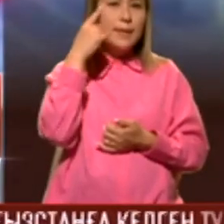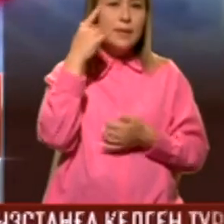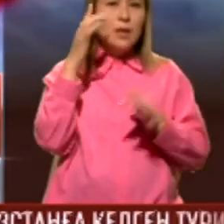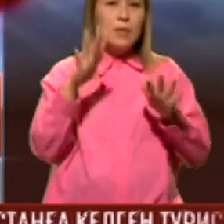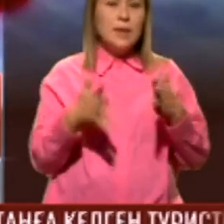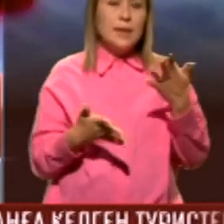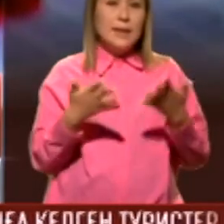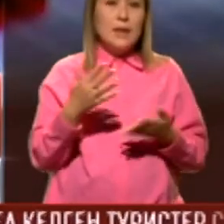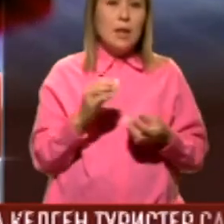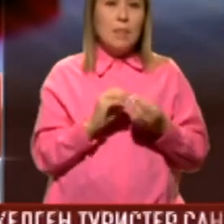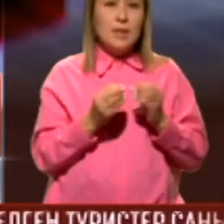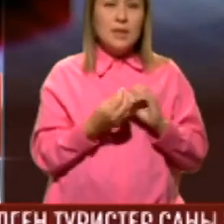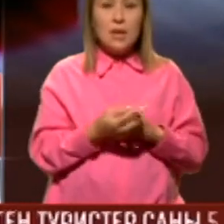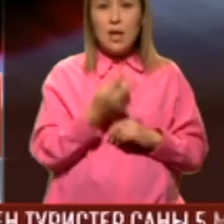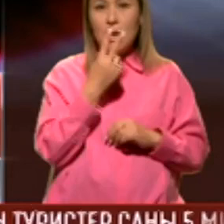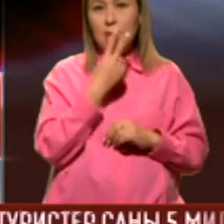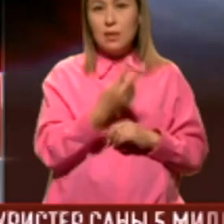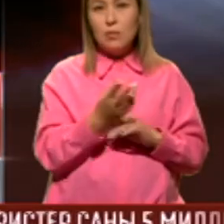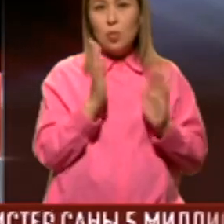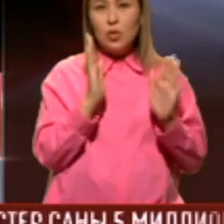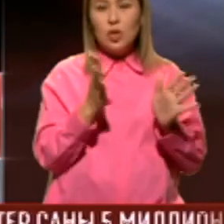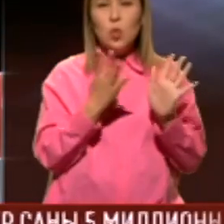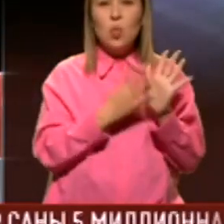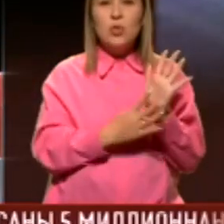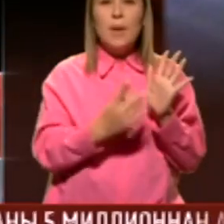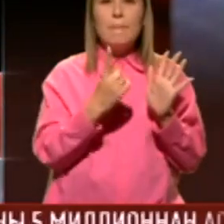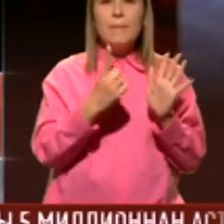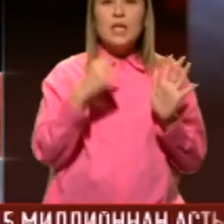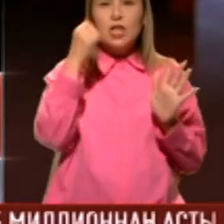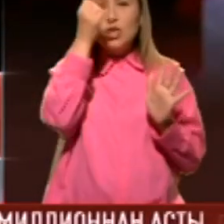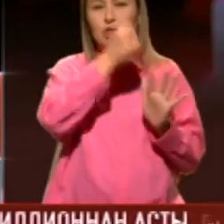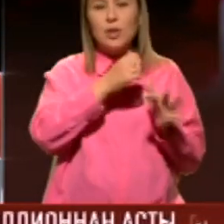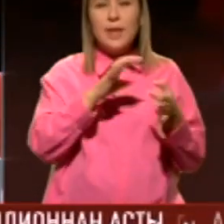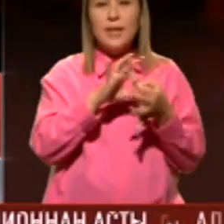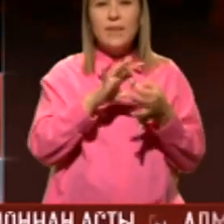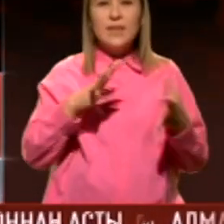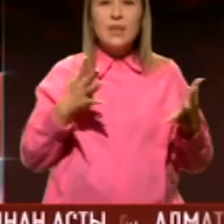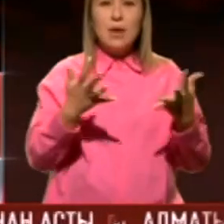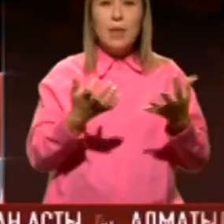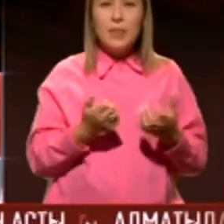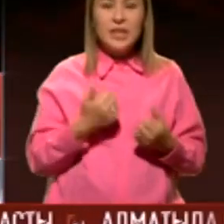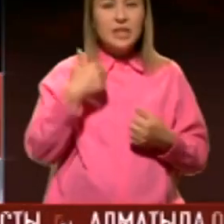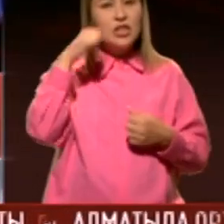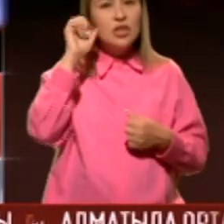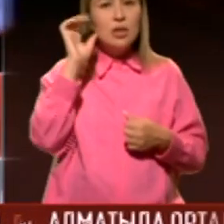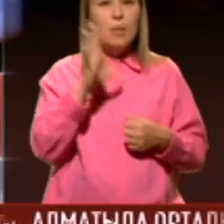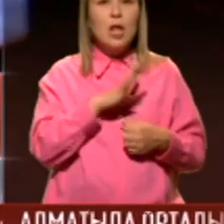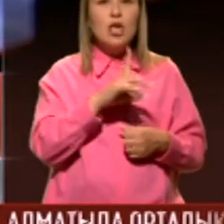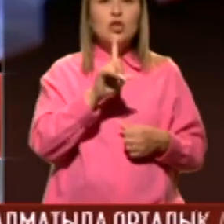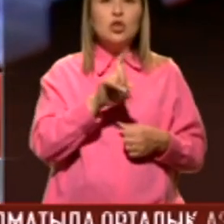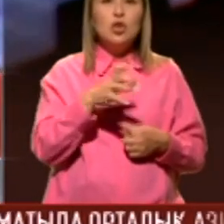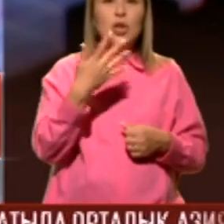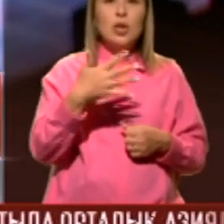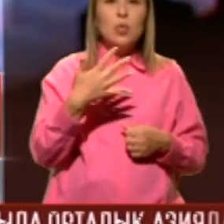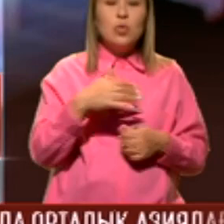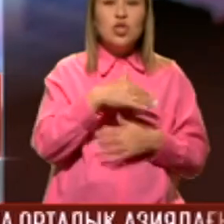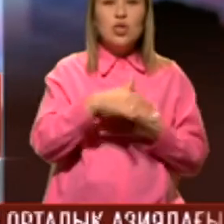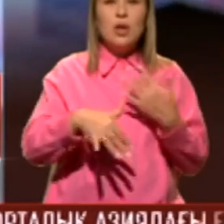егер мәселесін қарайтын болсақ, 91 жыл тәуелсіздік алғаннан бері осы кешегісі 150-ші